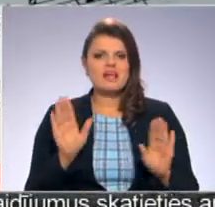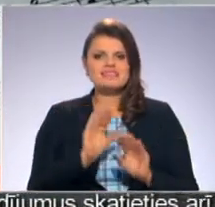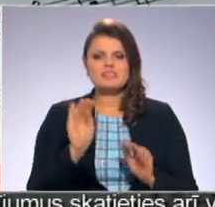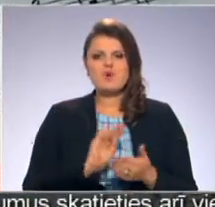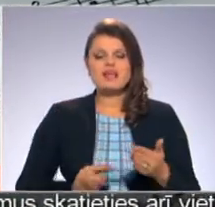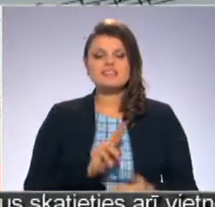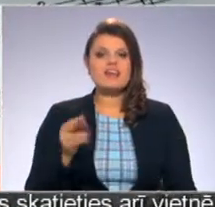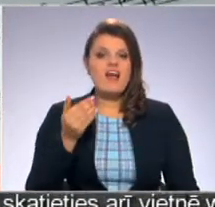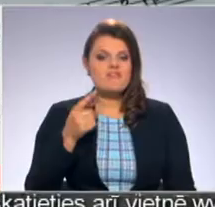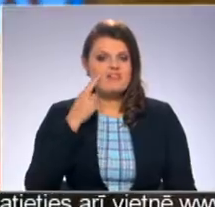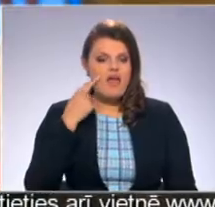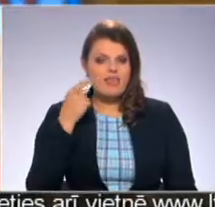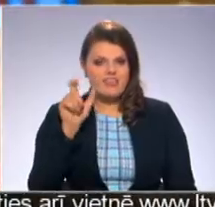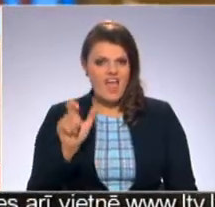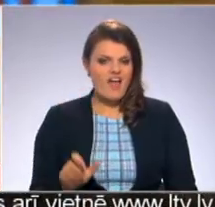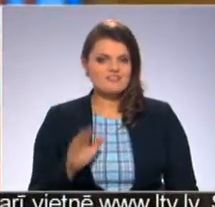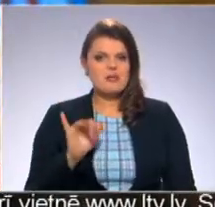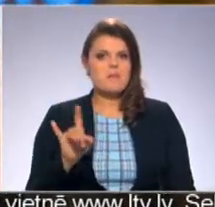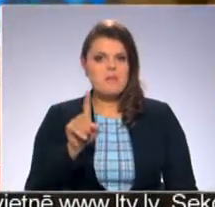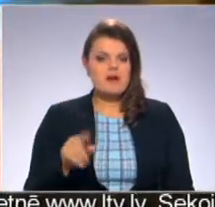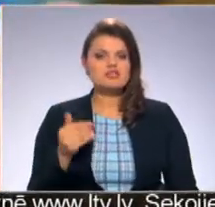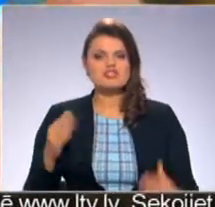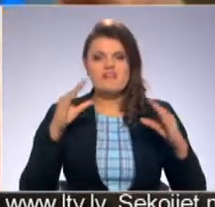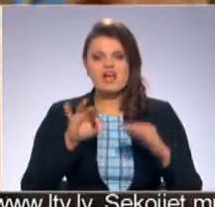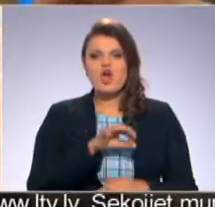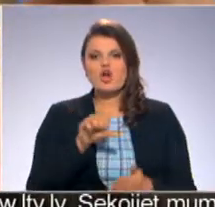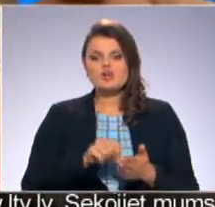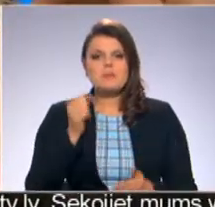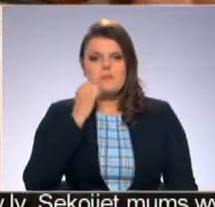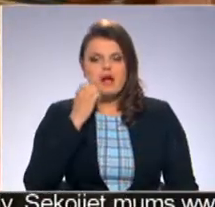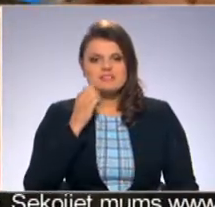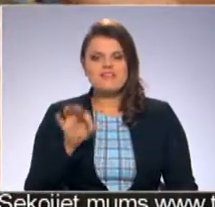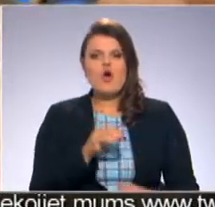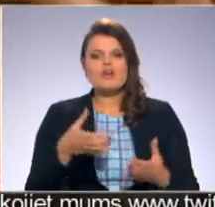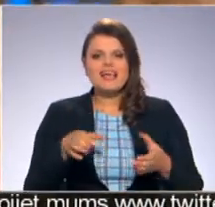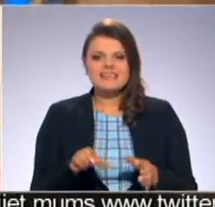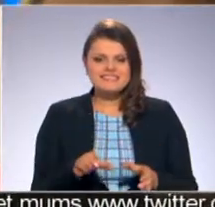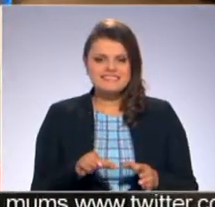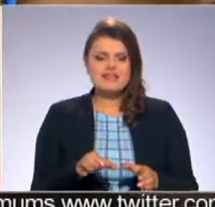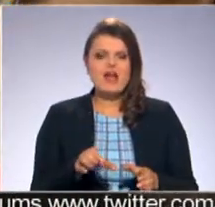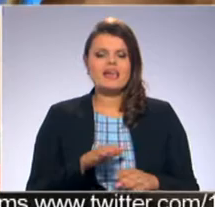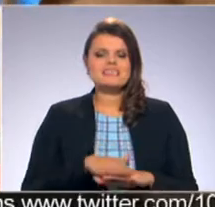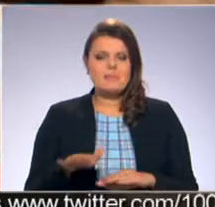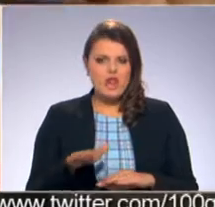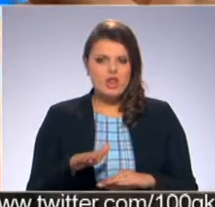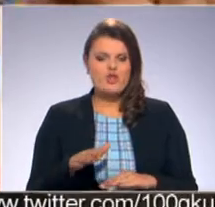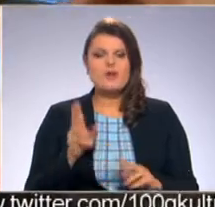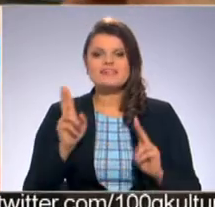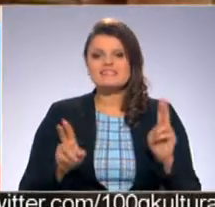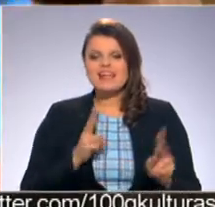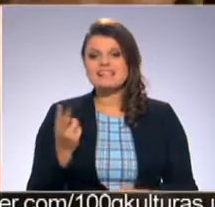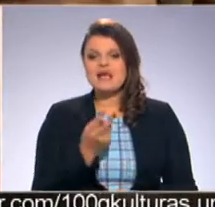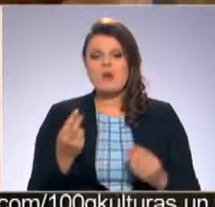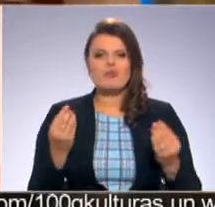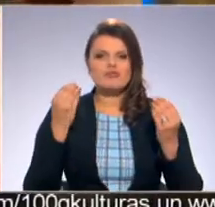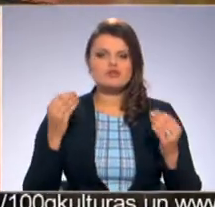viņa tēvs Johans Sebastians Bachs. Šī vakar koncertā Maskavas baroka orķestra Pratum Integrum izpildījumā skanēs abu